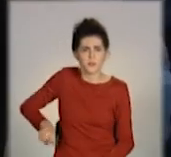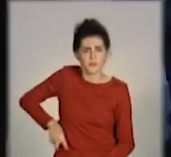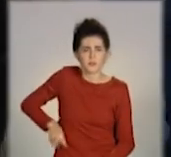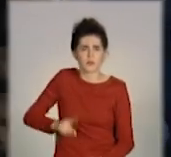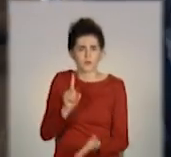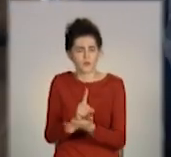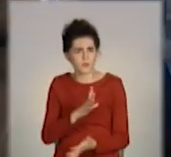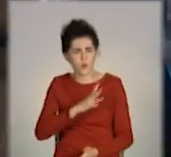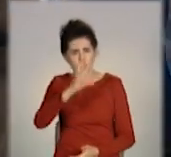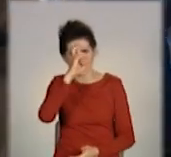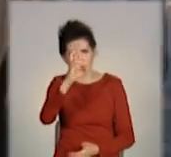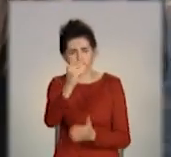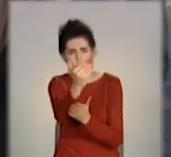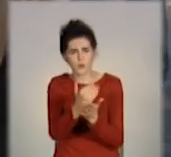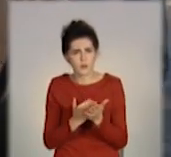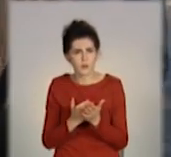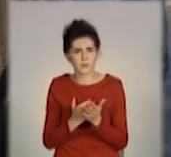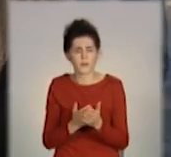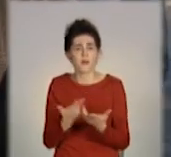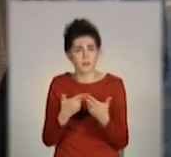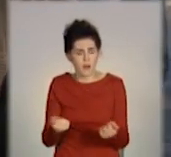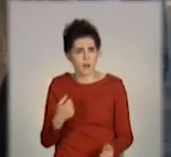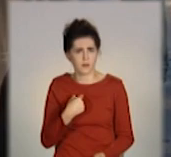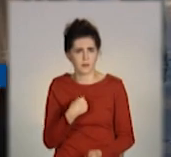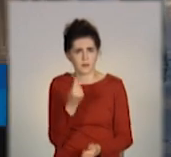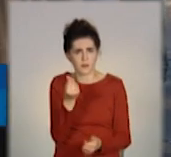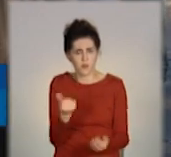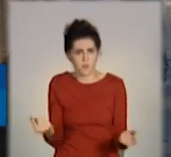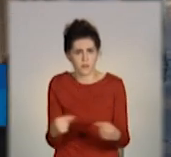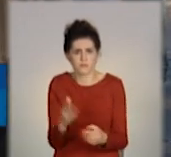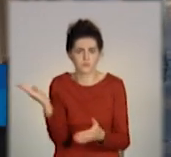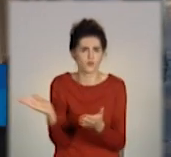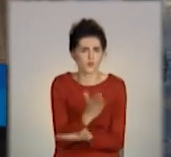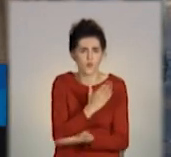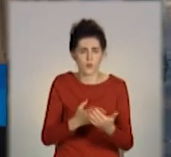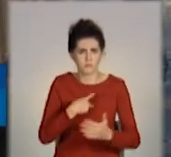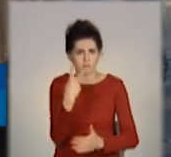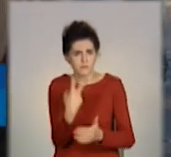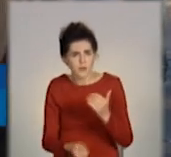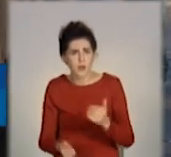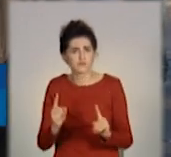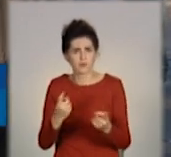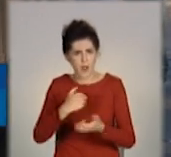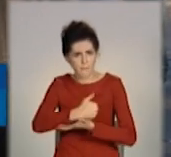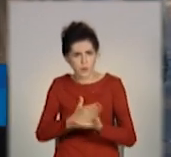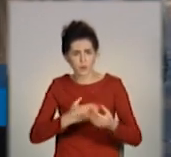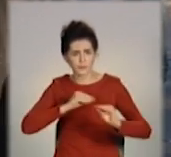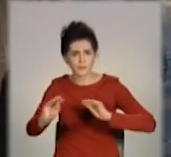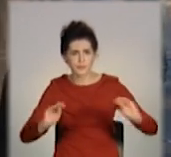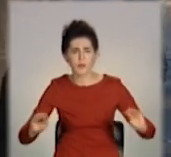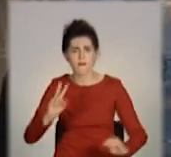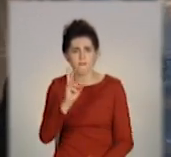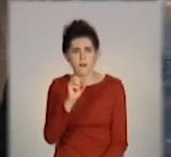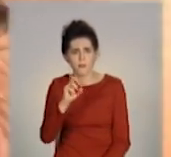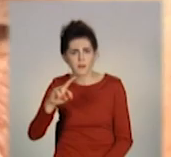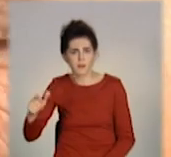та державну програму. Ми понесли великі убитки, тому що потрібно було все убрати, що ми положили свої кабеля.